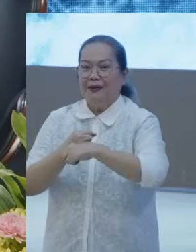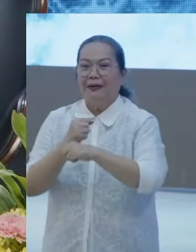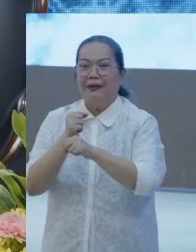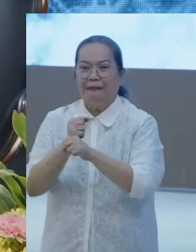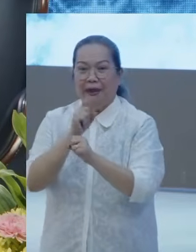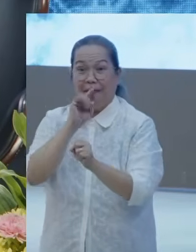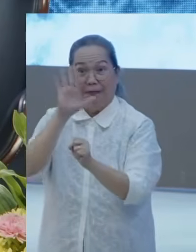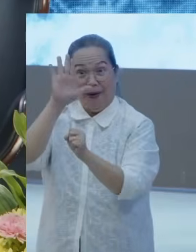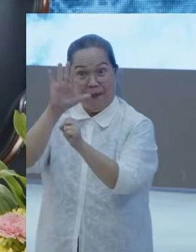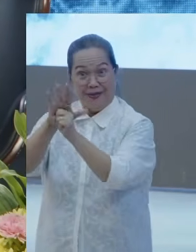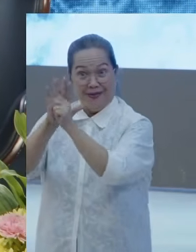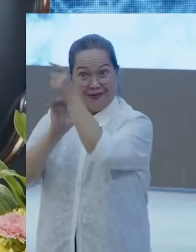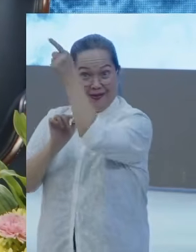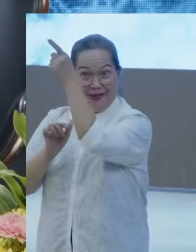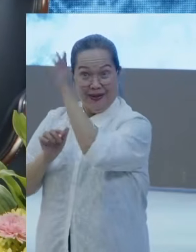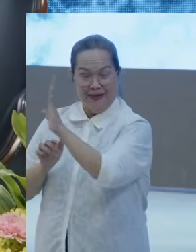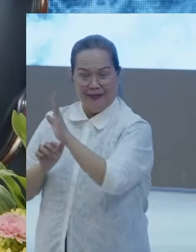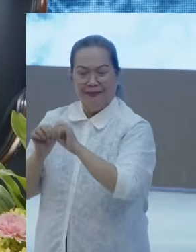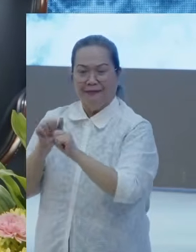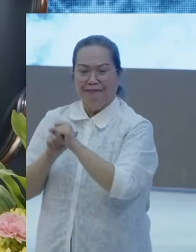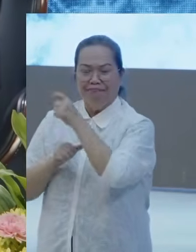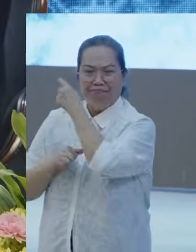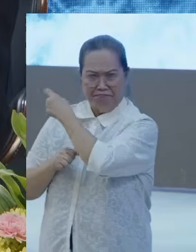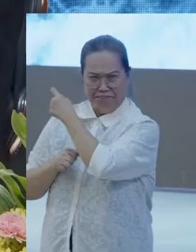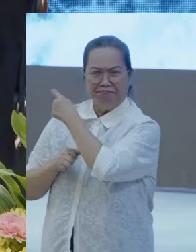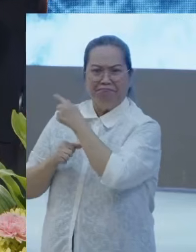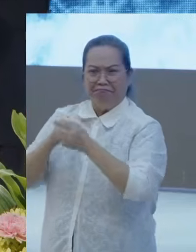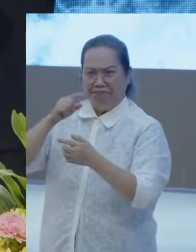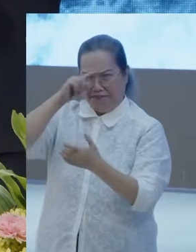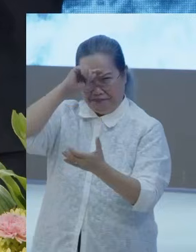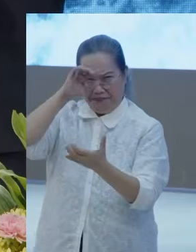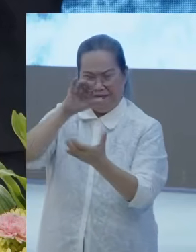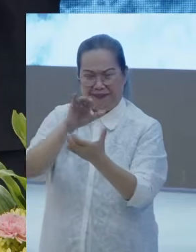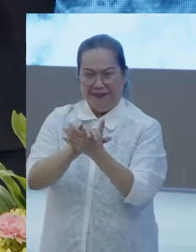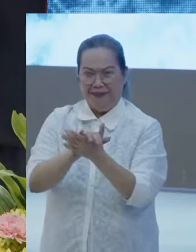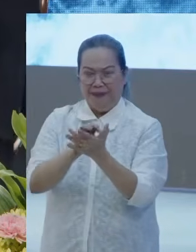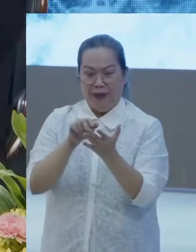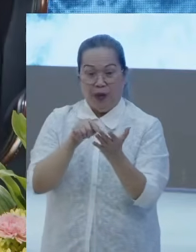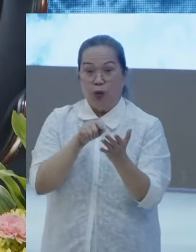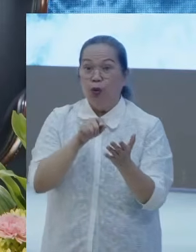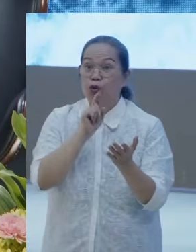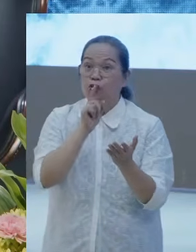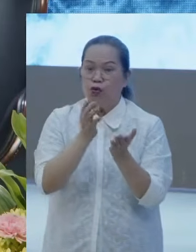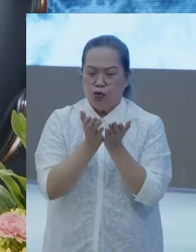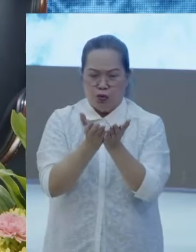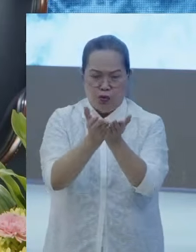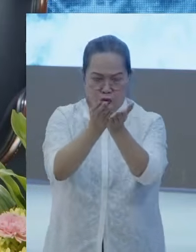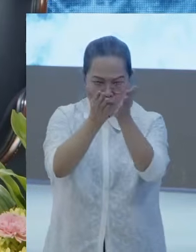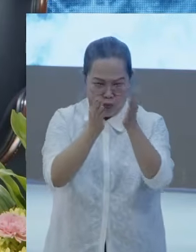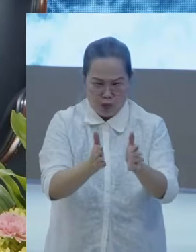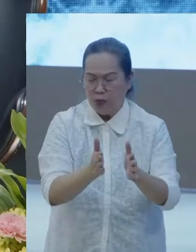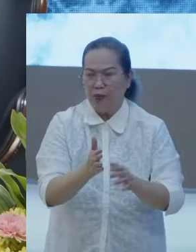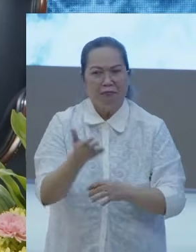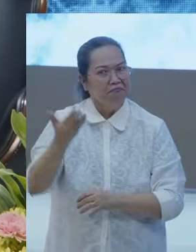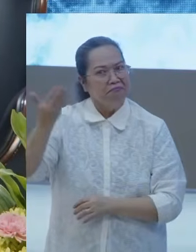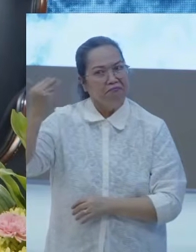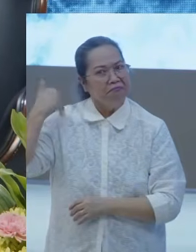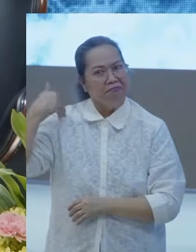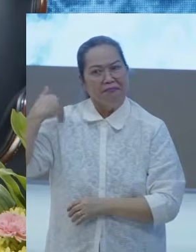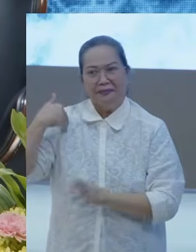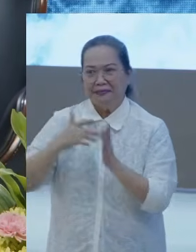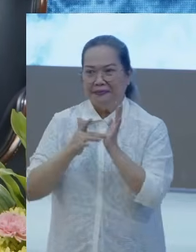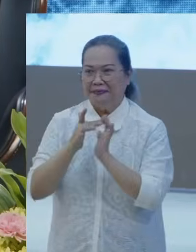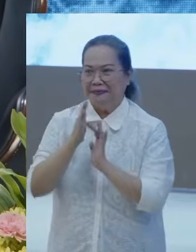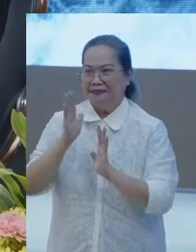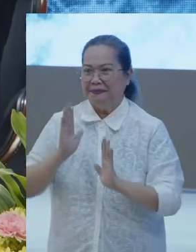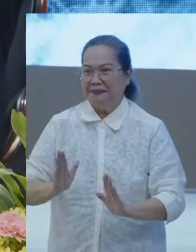vows. Ako po'y naniniwala na itong mga pagano na marino na ito, dahil sa ipinakitang kapangyarihan ng